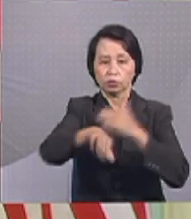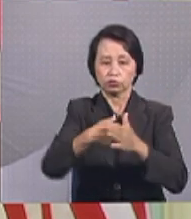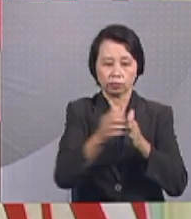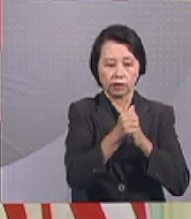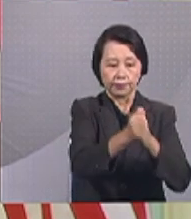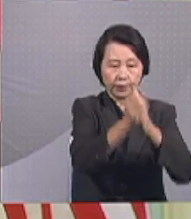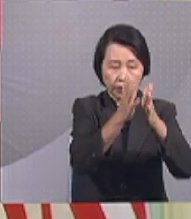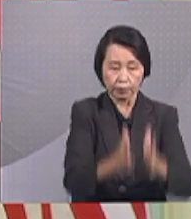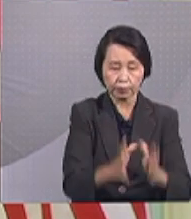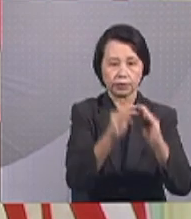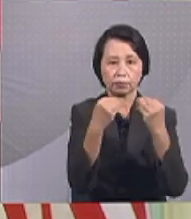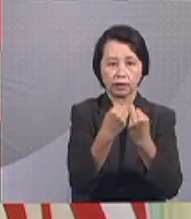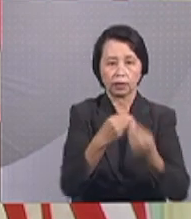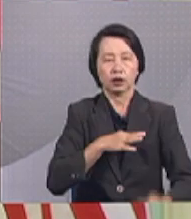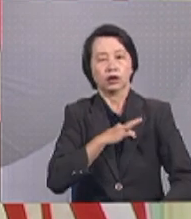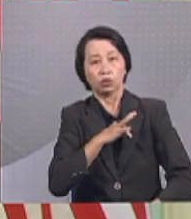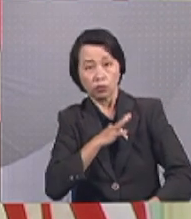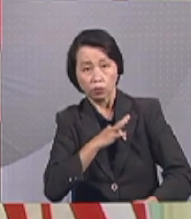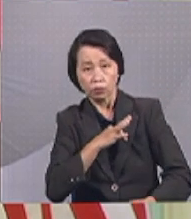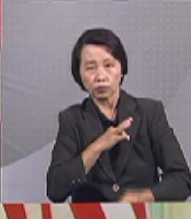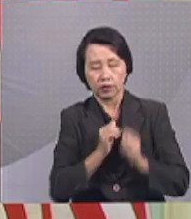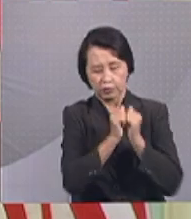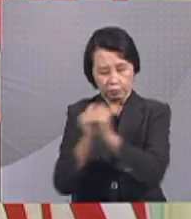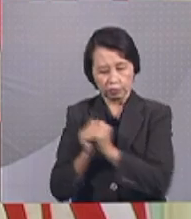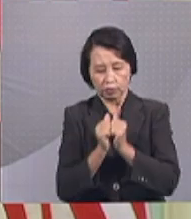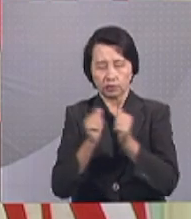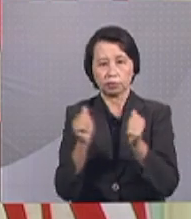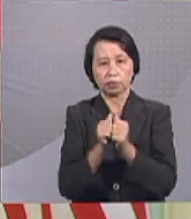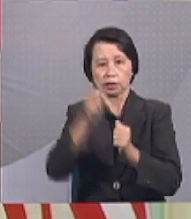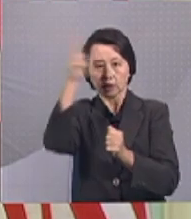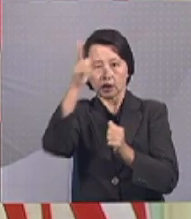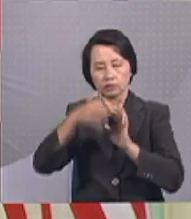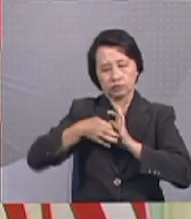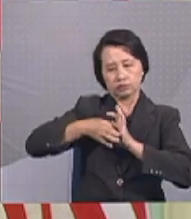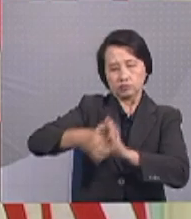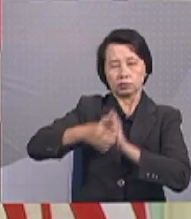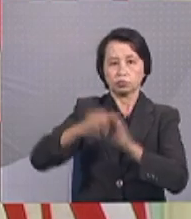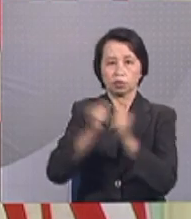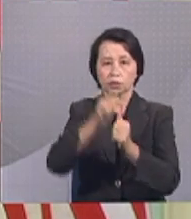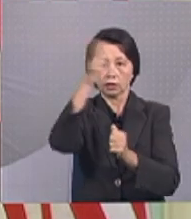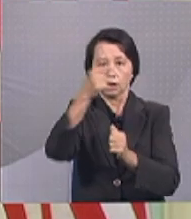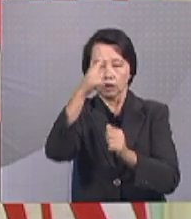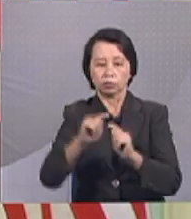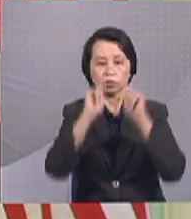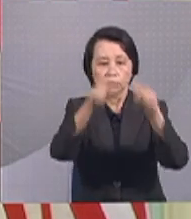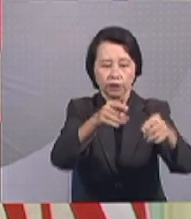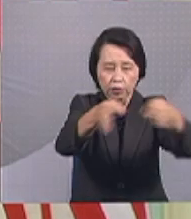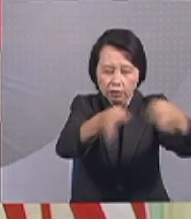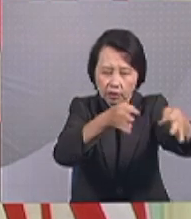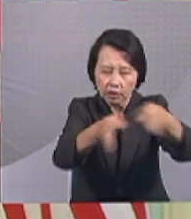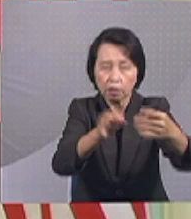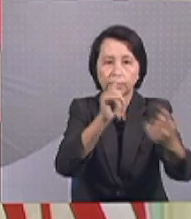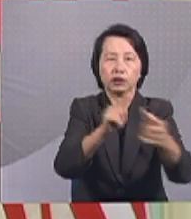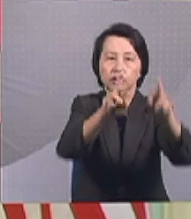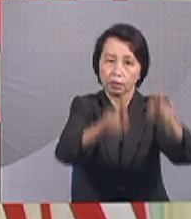pemimpin masyarakat, sukarelawan, bersama-sama dengan kerajaan, berganding bahu dengan kerajaan untuk menyedarkan